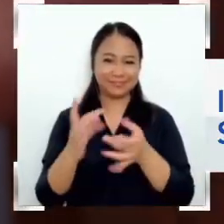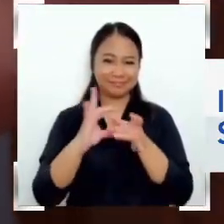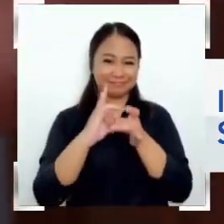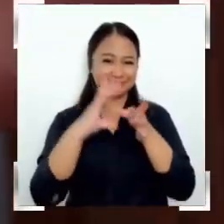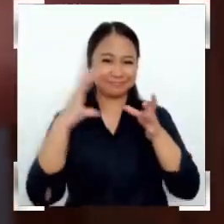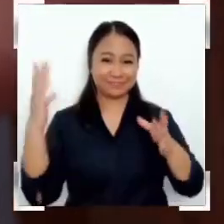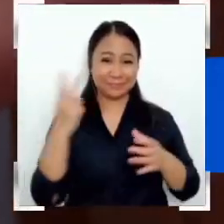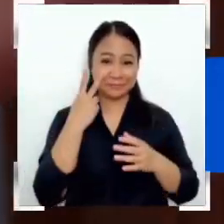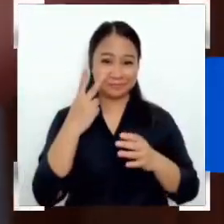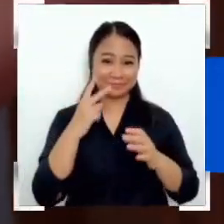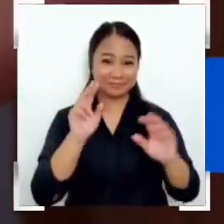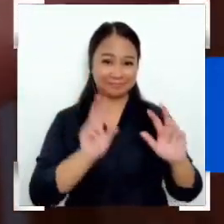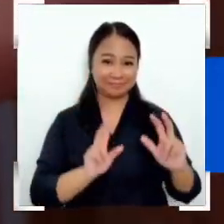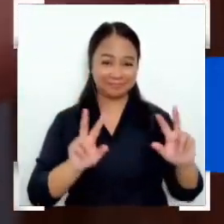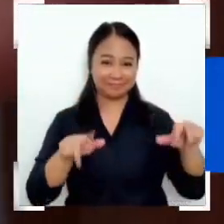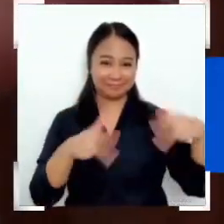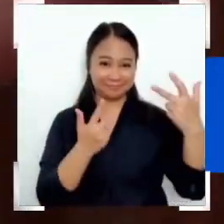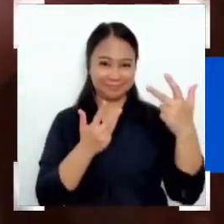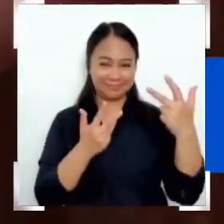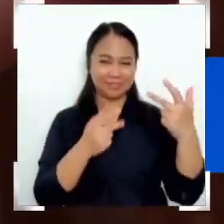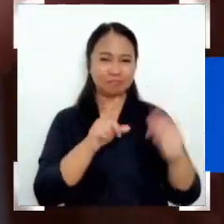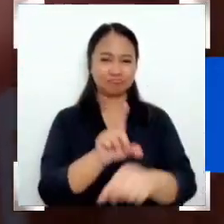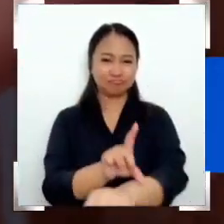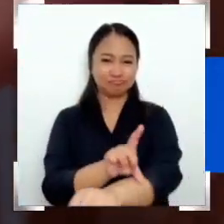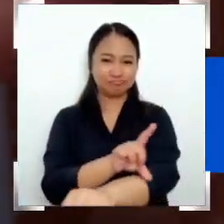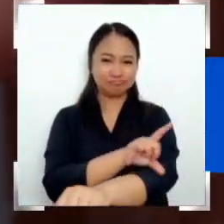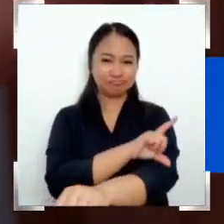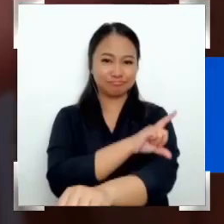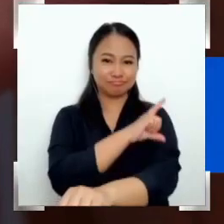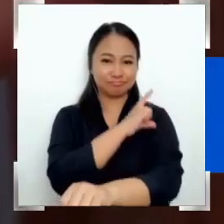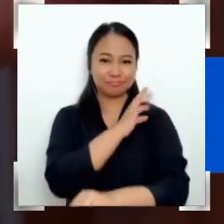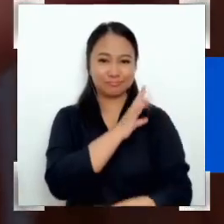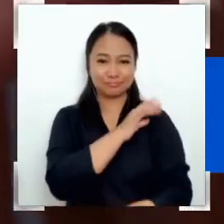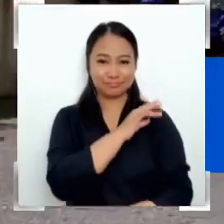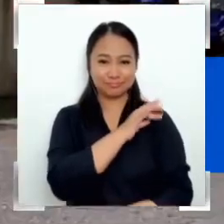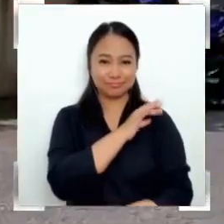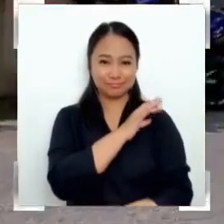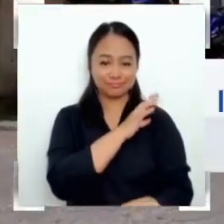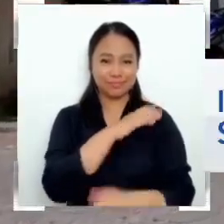po talaga nila yan. Matagal na nilang iniintay yan. Ito lang ang nakaraling pa.